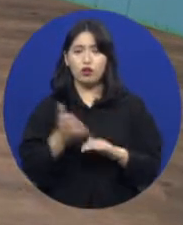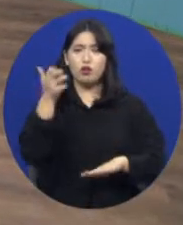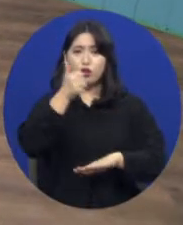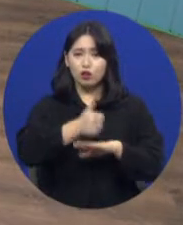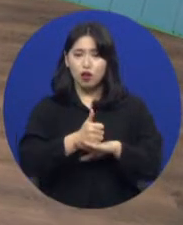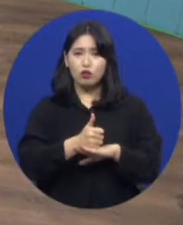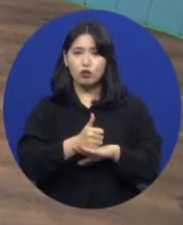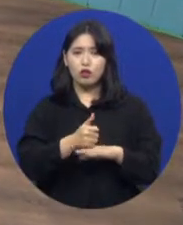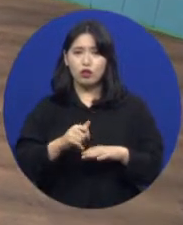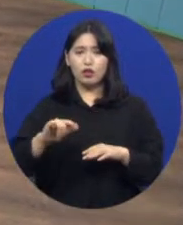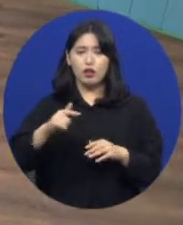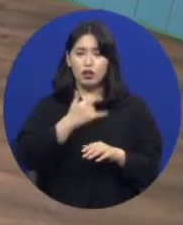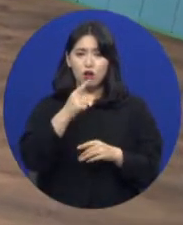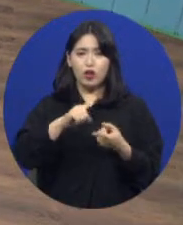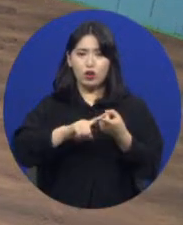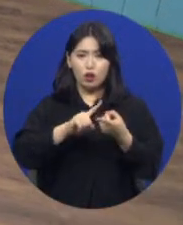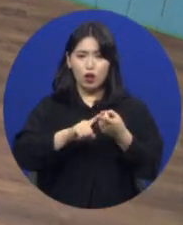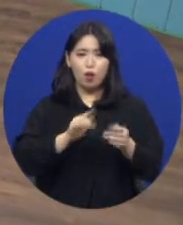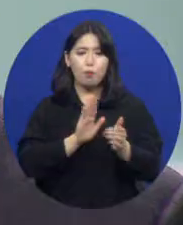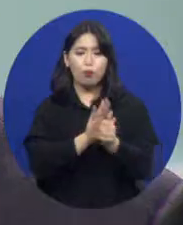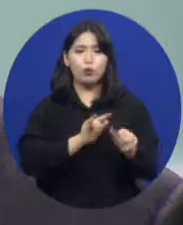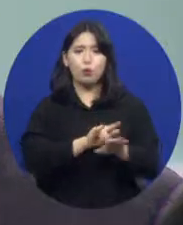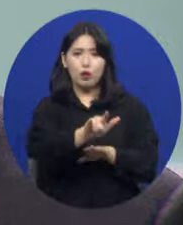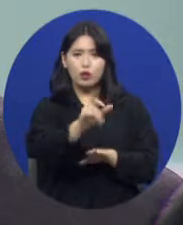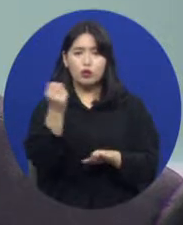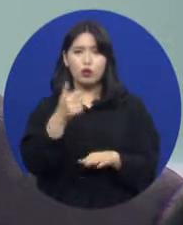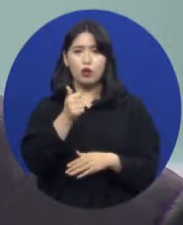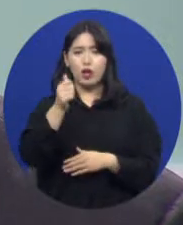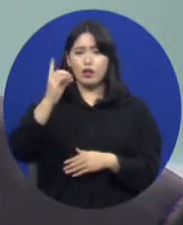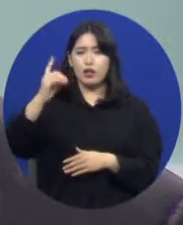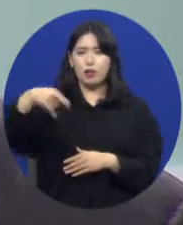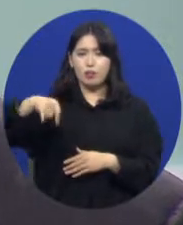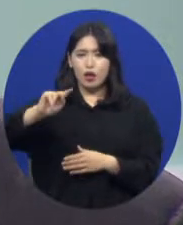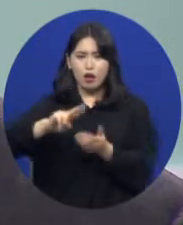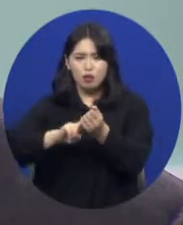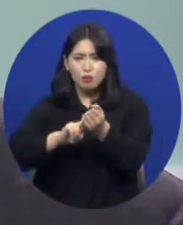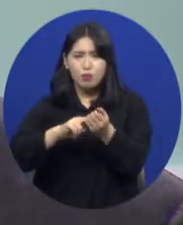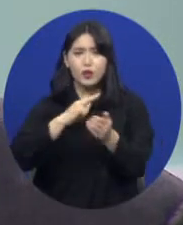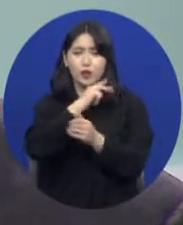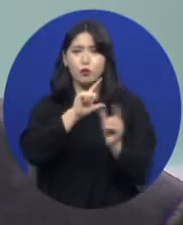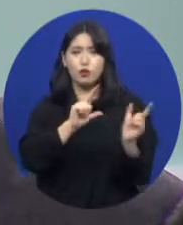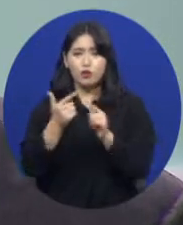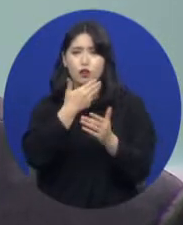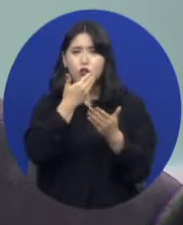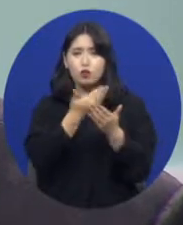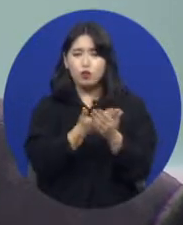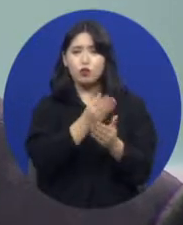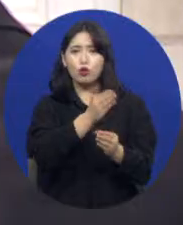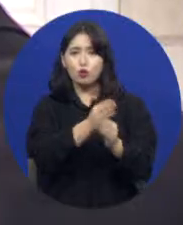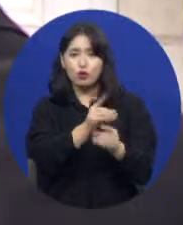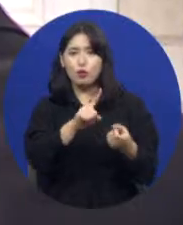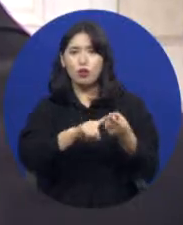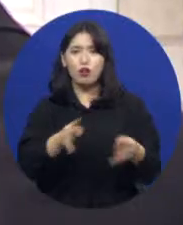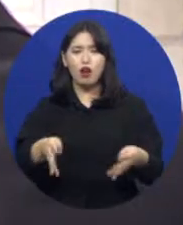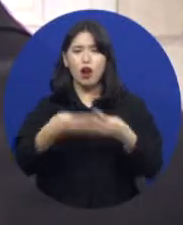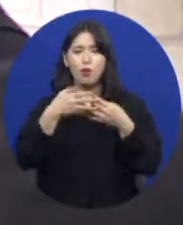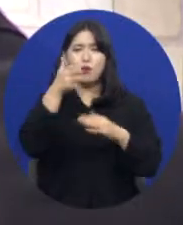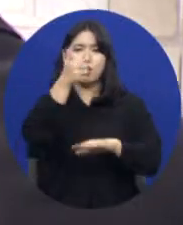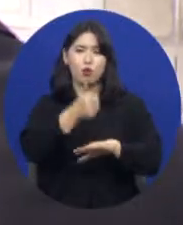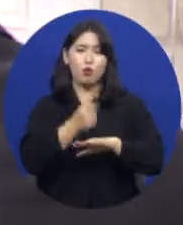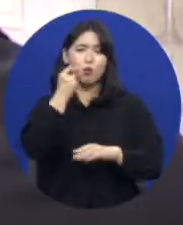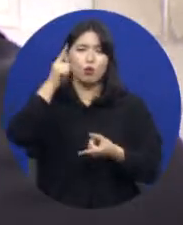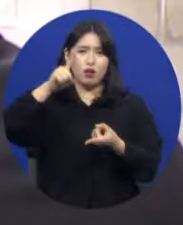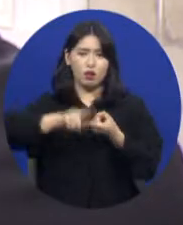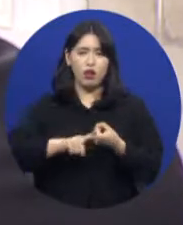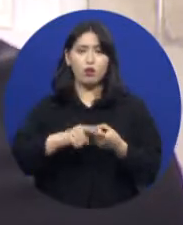장르의 여객 ceo 예측과 부조 활주로 활용 a dpi 보고서 은폐의 혹 등 핵심 쟁점에 대한 합의나 결론을 내지 못한 채 두